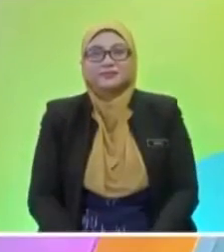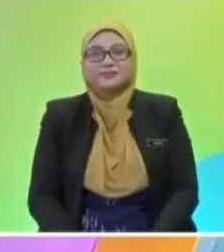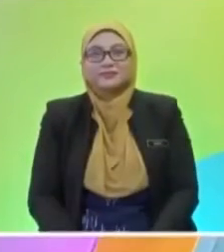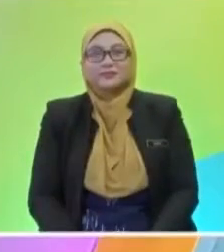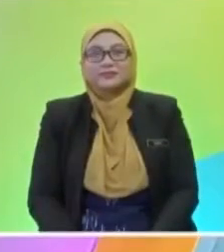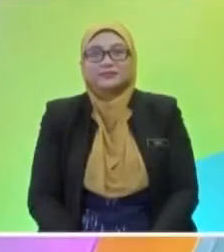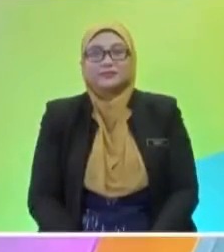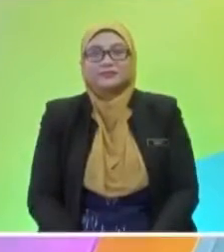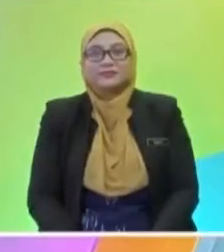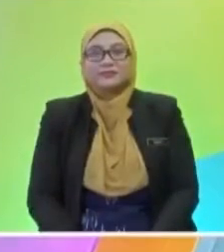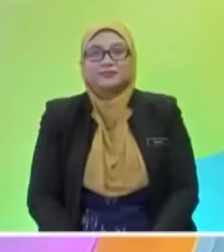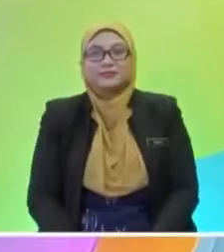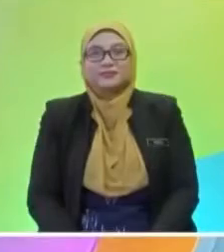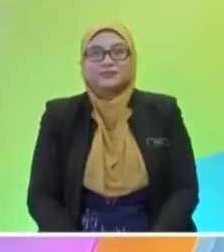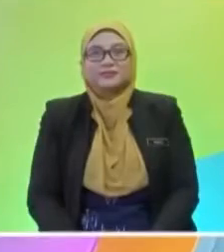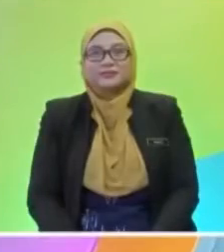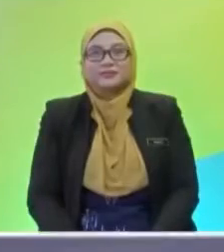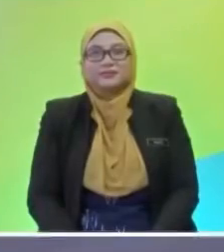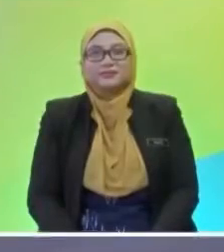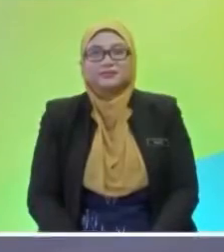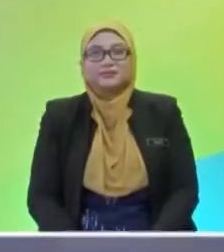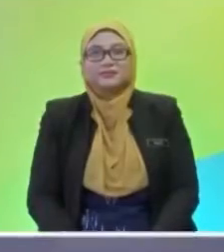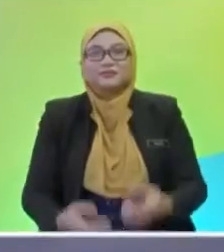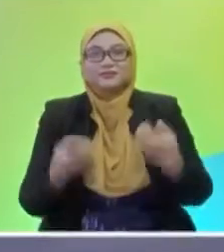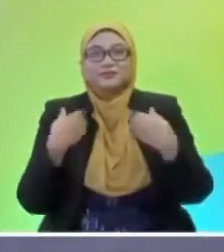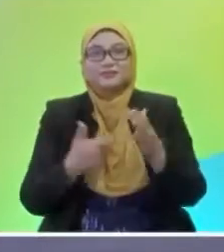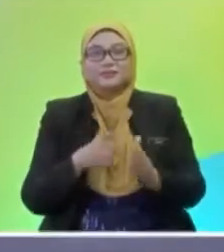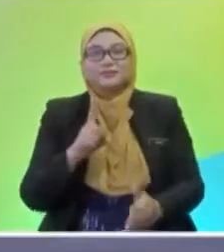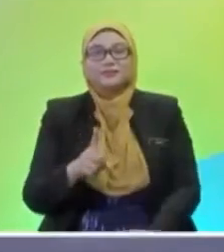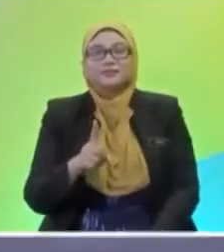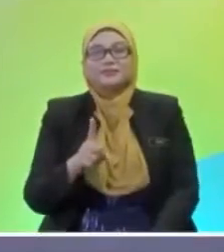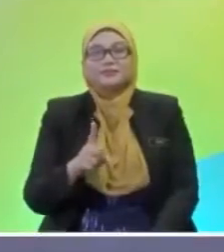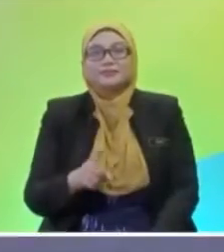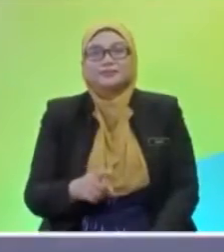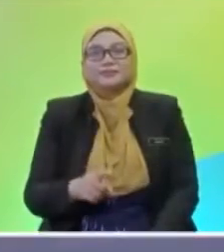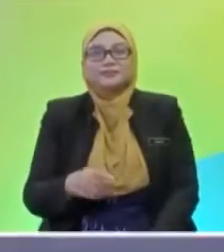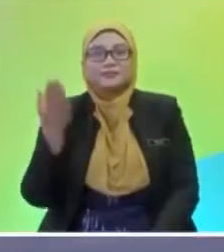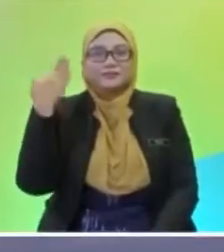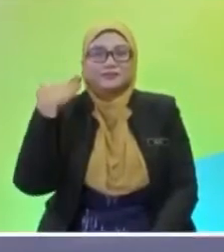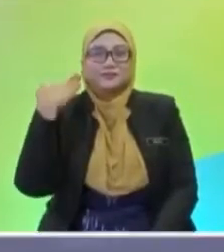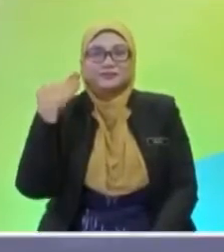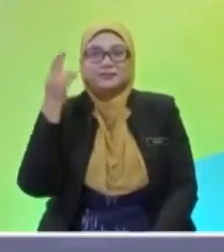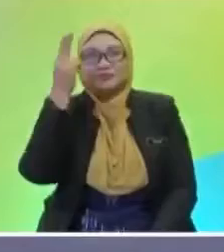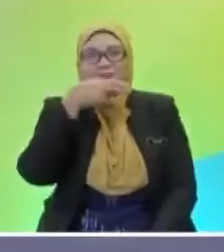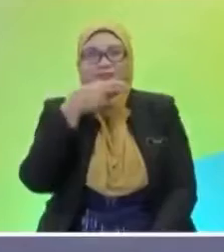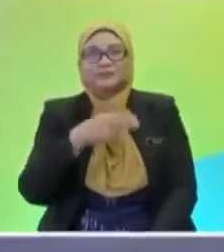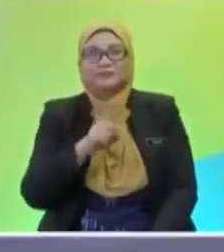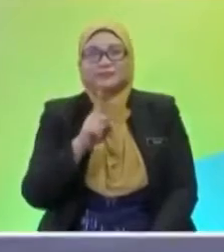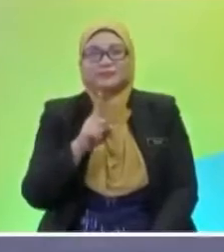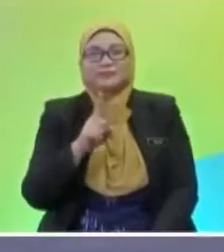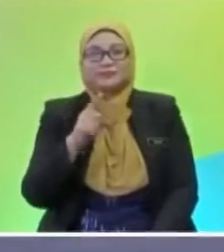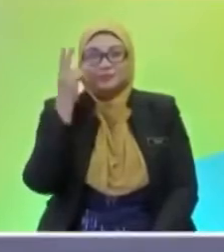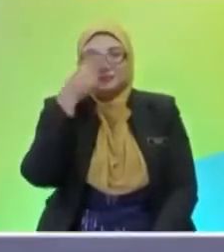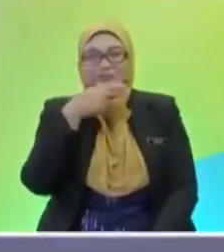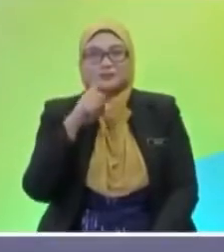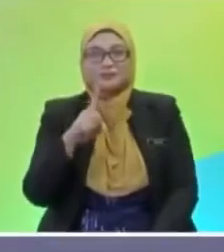Okey, bongkah penyambung yang ini. Dan ada lagi satu bongkah penyambung di belakang, ada 2 lah. Oh, iyalah tu cikgu. Okey,